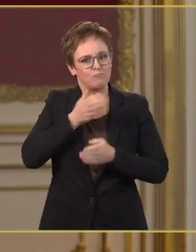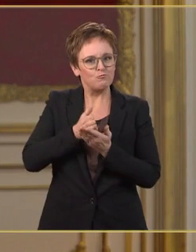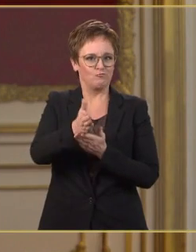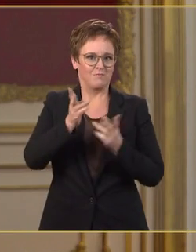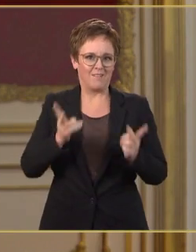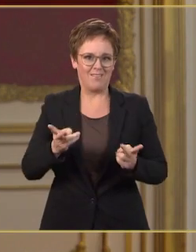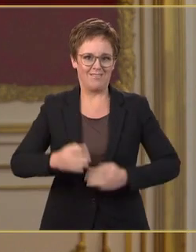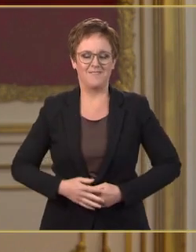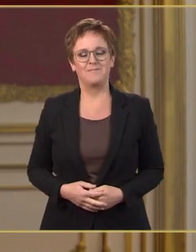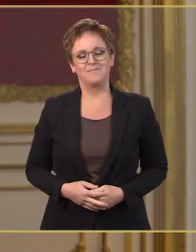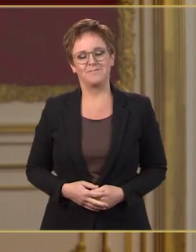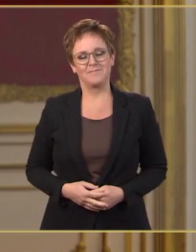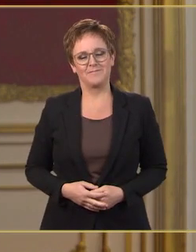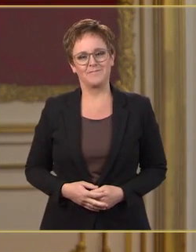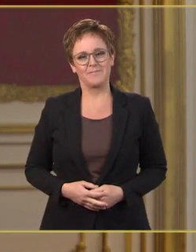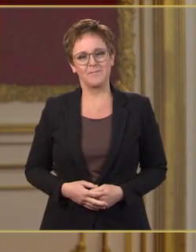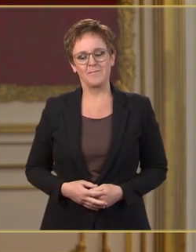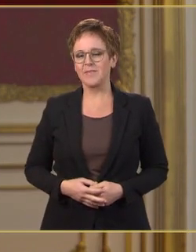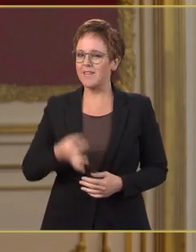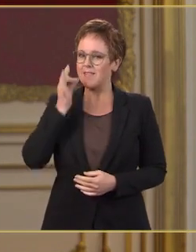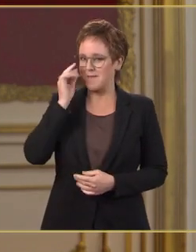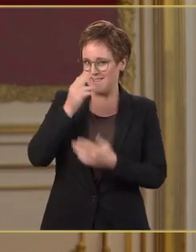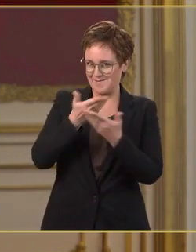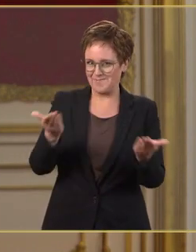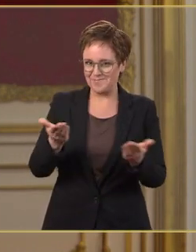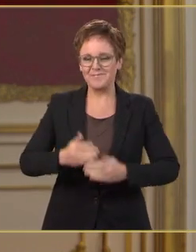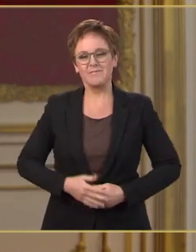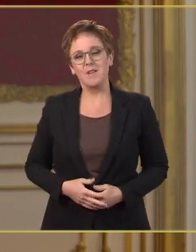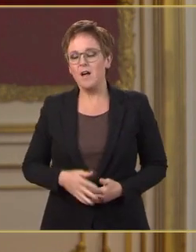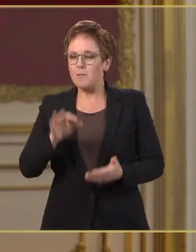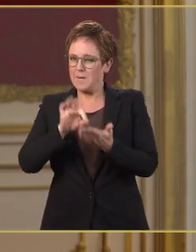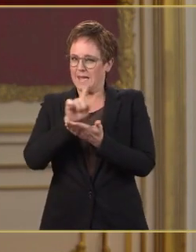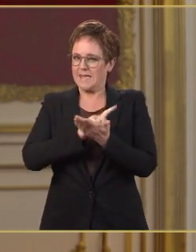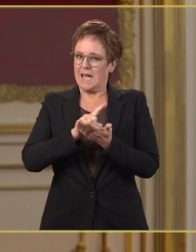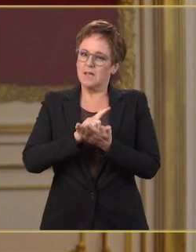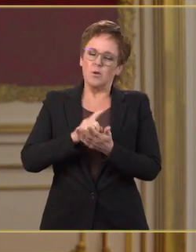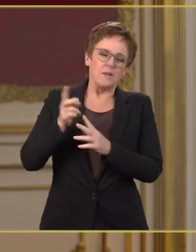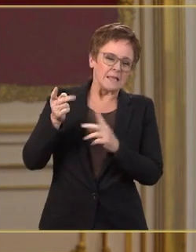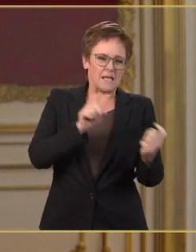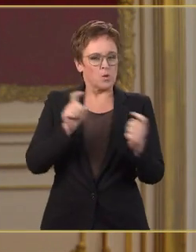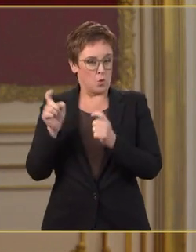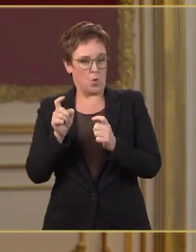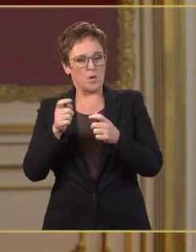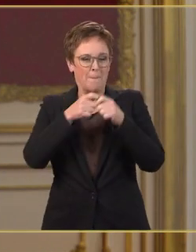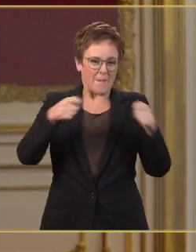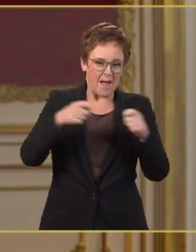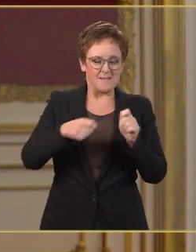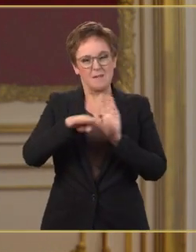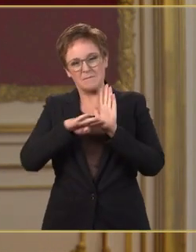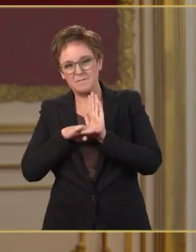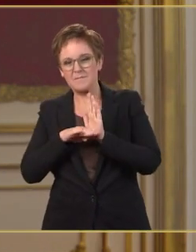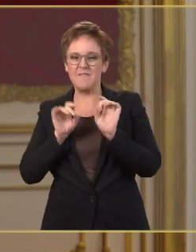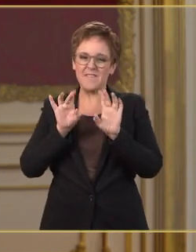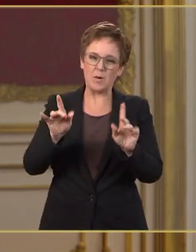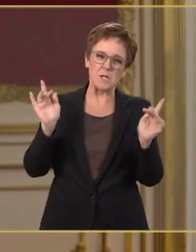machen meine damen und herren viel wird im augenblick über sinn und unsinn der maßnahmen zur